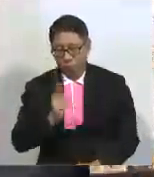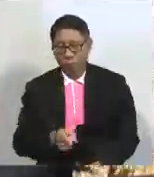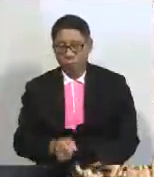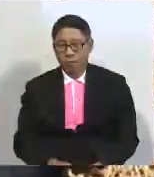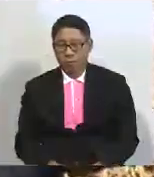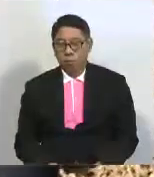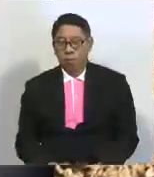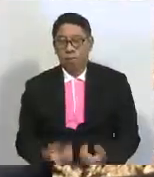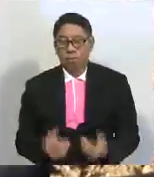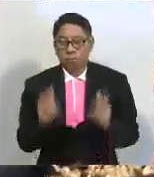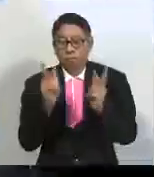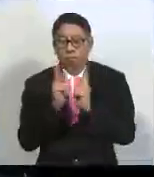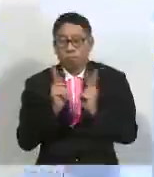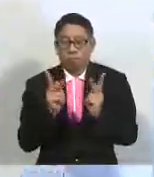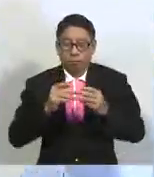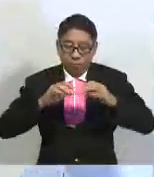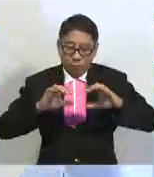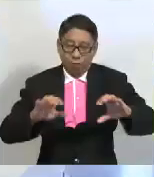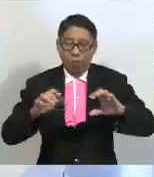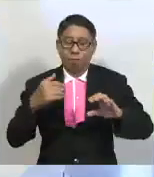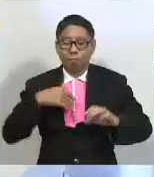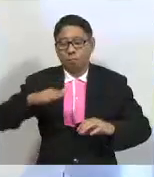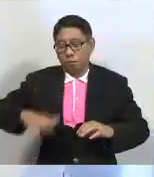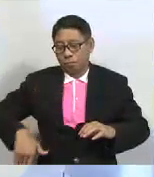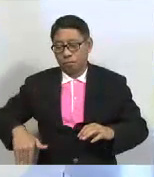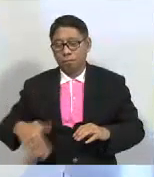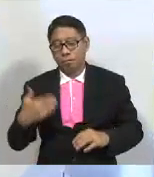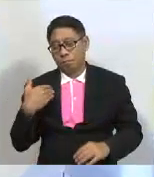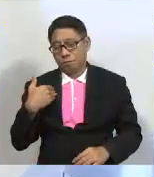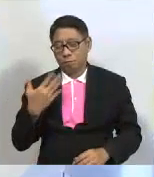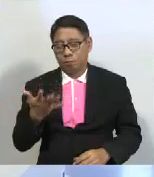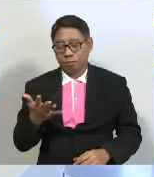จังครับเพราะนั้นไม่ต้องกลัวว่ารัฐบาลจะนิ่งนอนใจในปัญหาที่เกิดขึ้นอย่างแน่นอนครับ ค่ะ